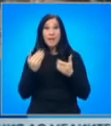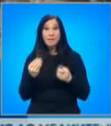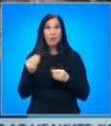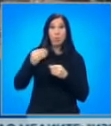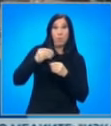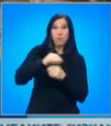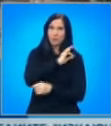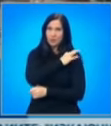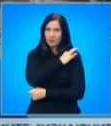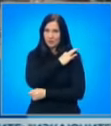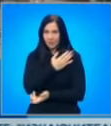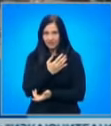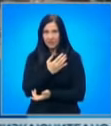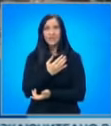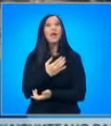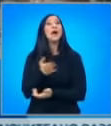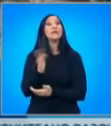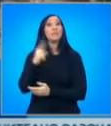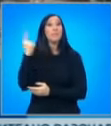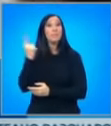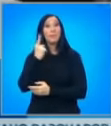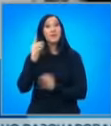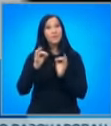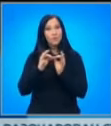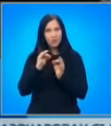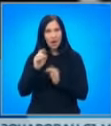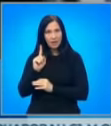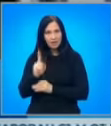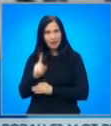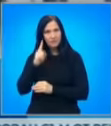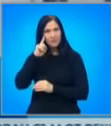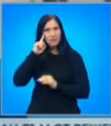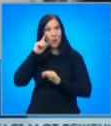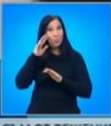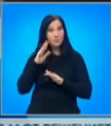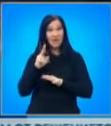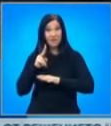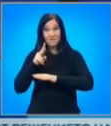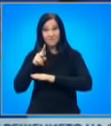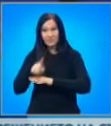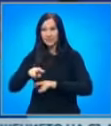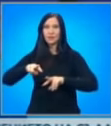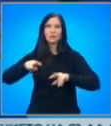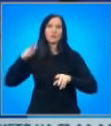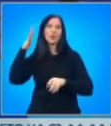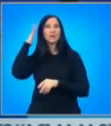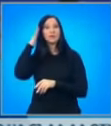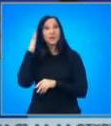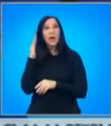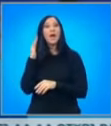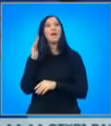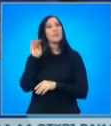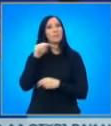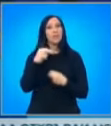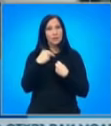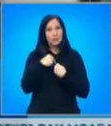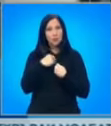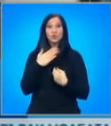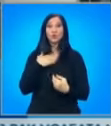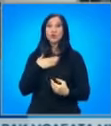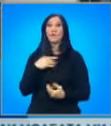поставена бустерна зона, след 1 февруари трябва да се съобразявате, влизайки в друга държава, и да сте сигурни, че